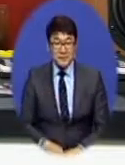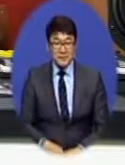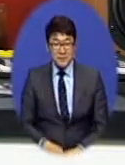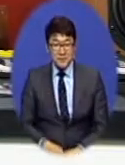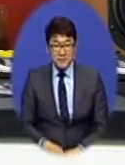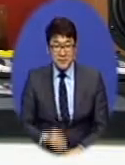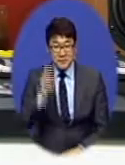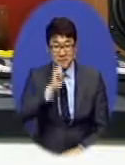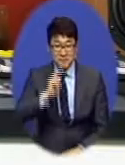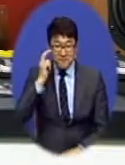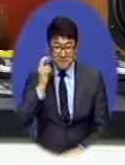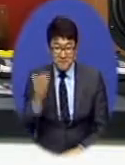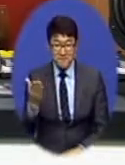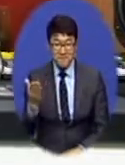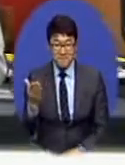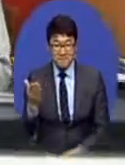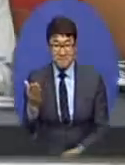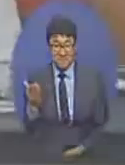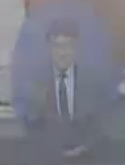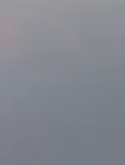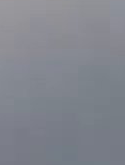자, 음악 주세요!